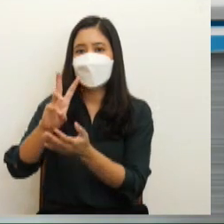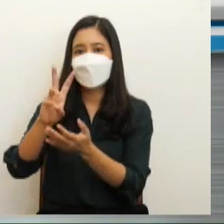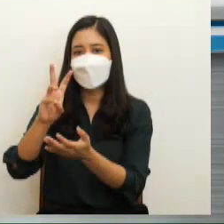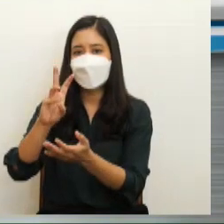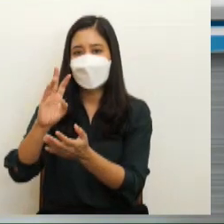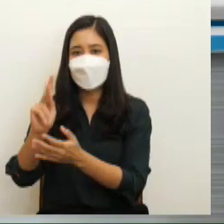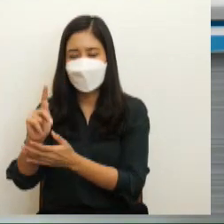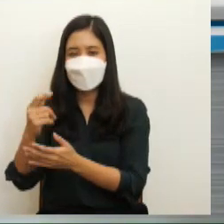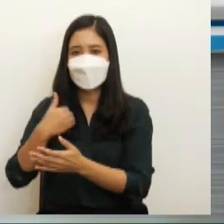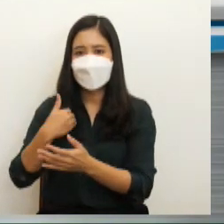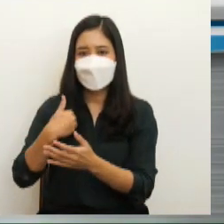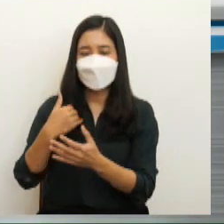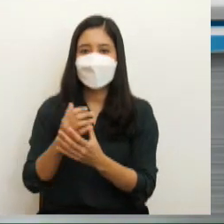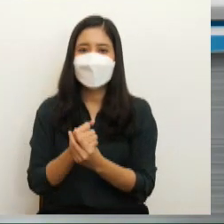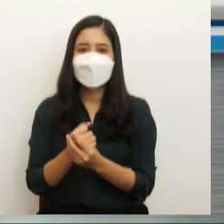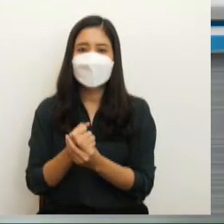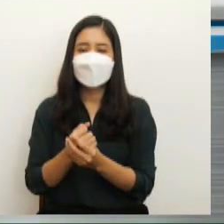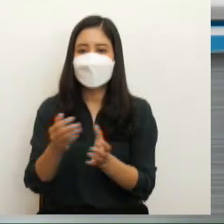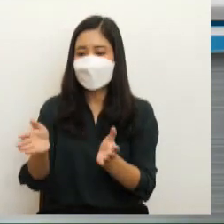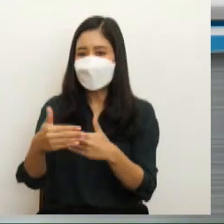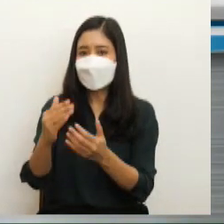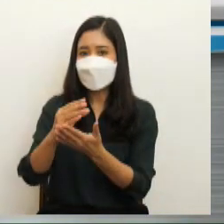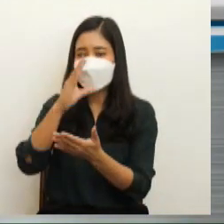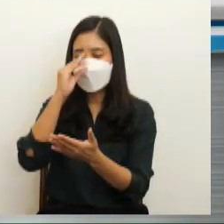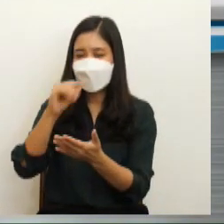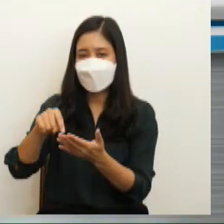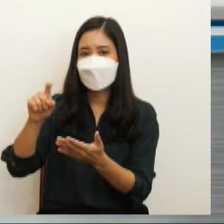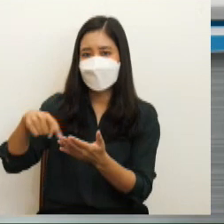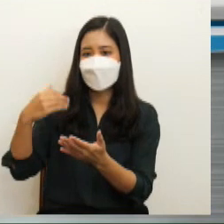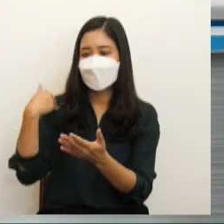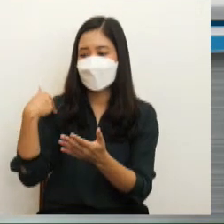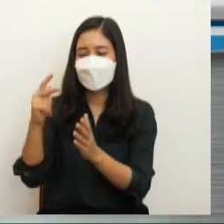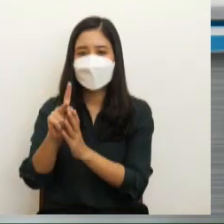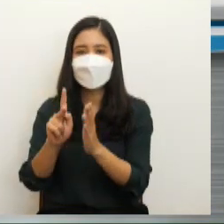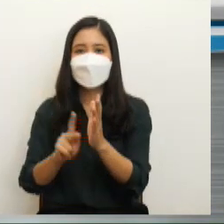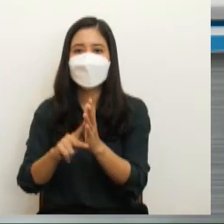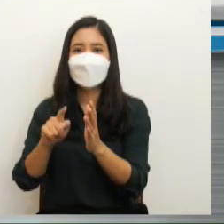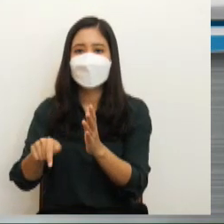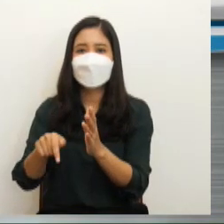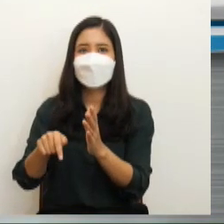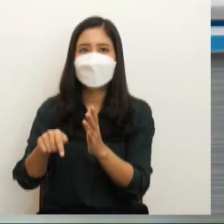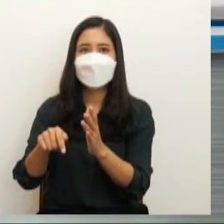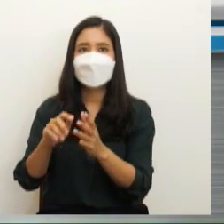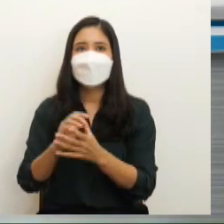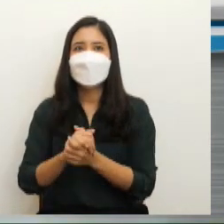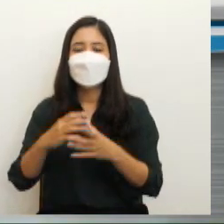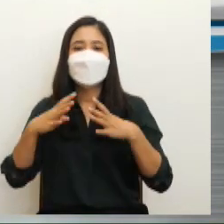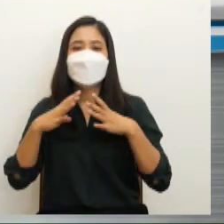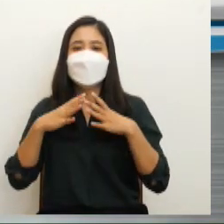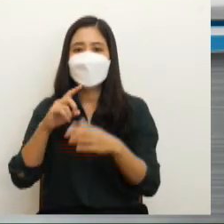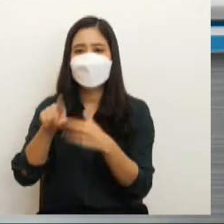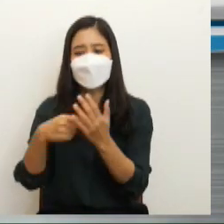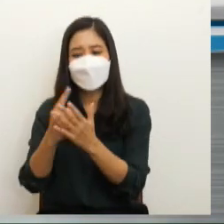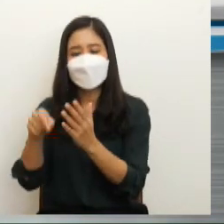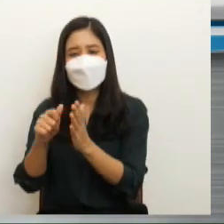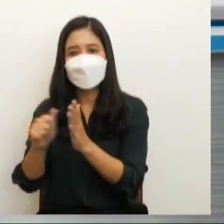บบการปรับอากาศในการในห้องเรียนต้องมีการระบายออกทุก2ชั่วโมงนะคะในส่วนของแนวปฏิบัติ